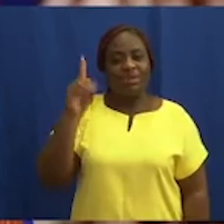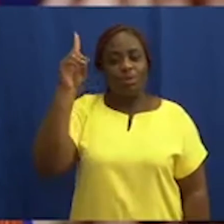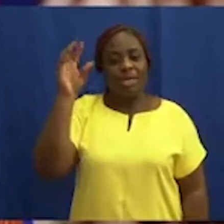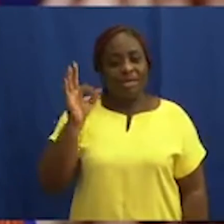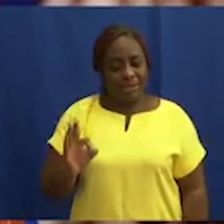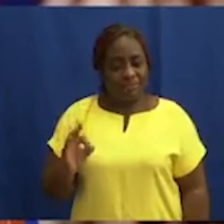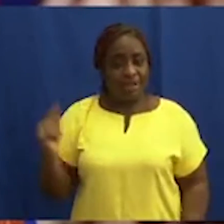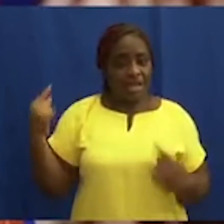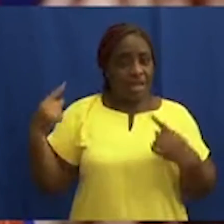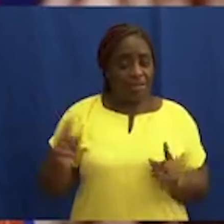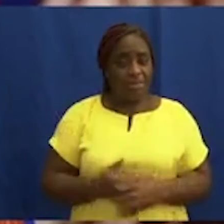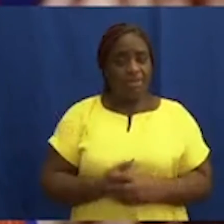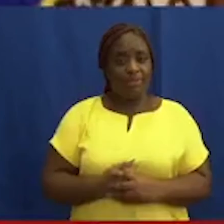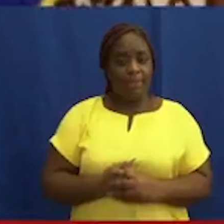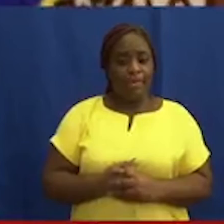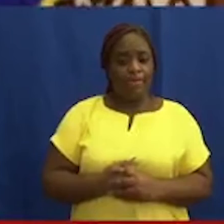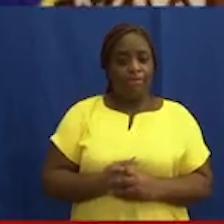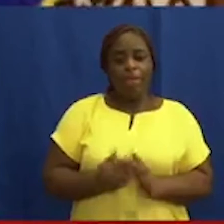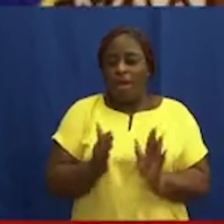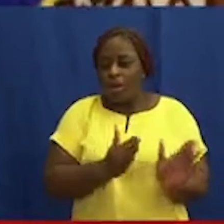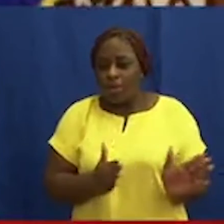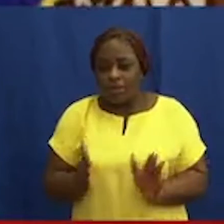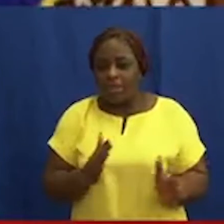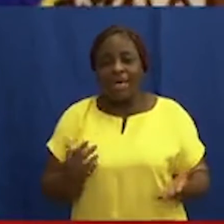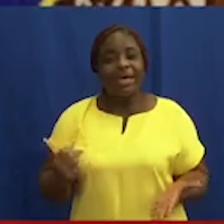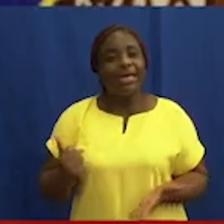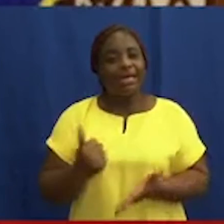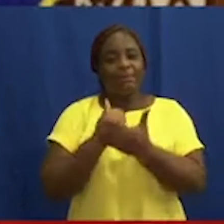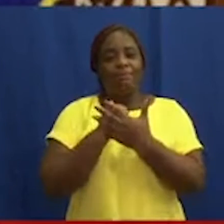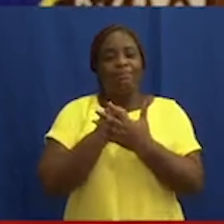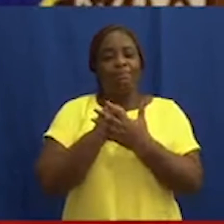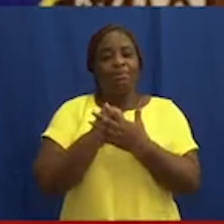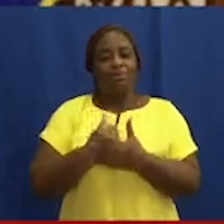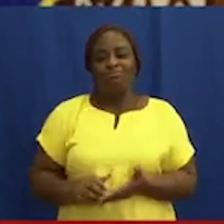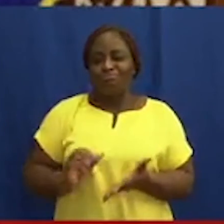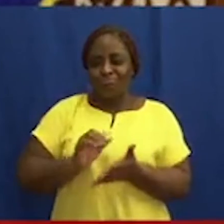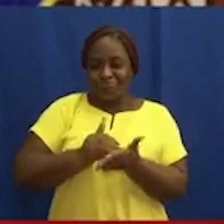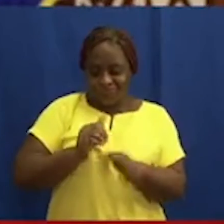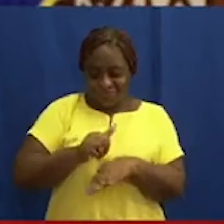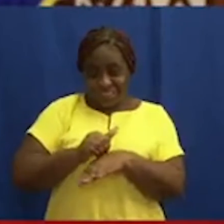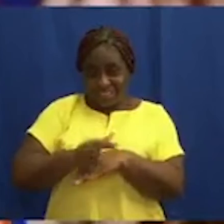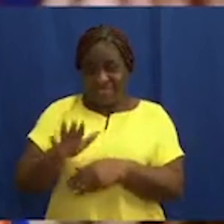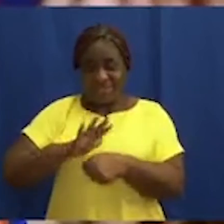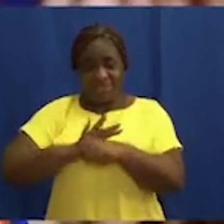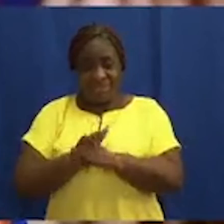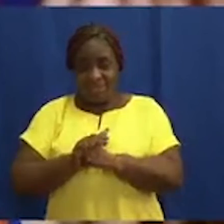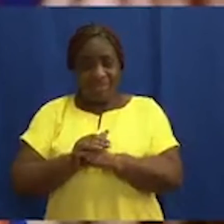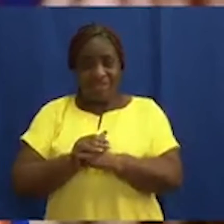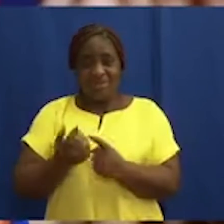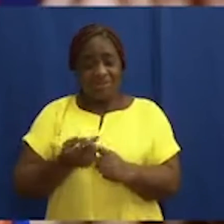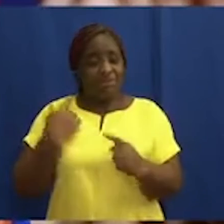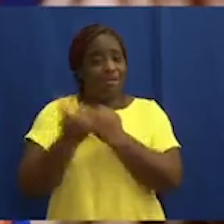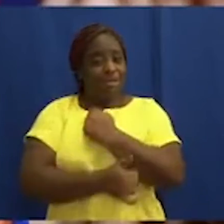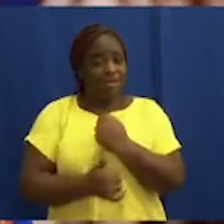kasuwanni. Sannan shirin leap kuma mun kara adadin mutanen da ke kai zuwa watan mutum